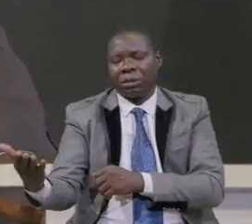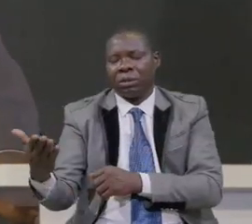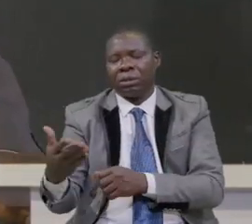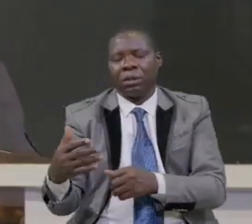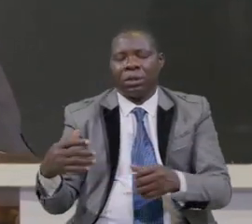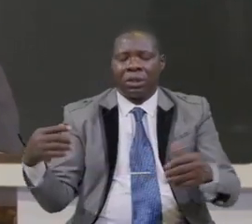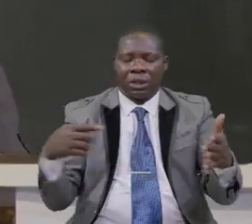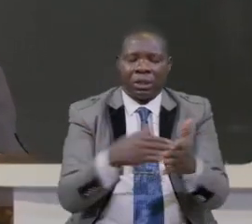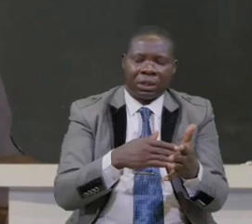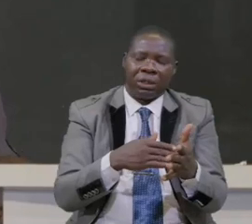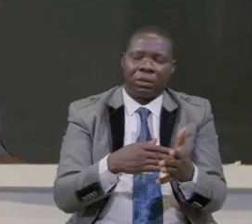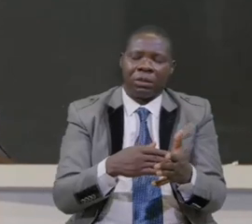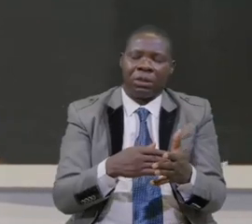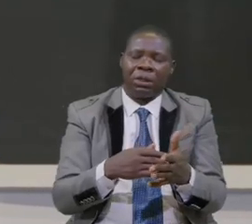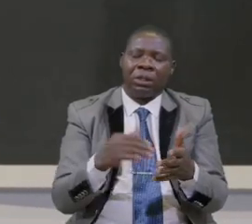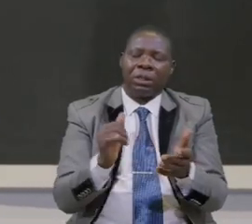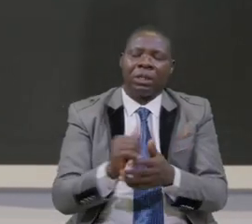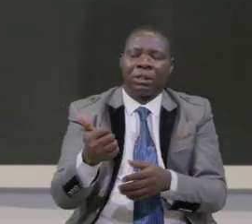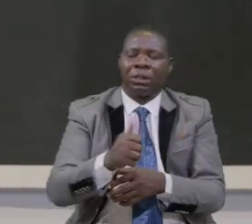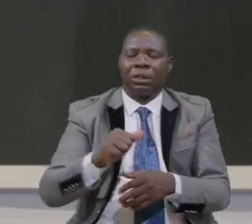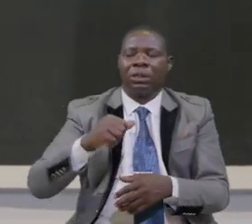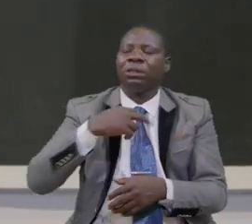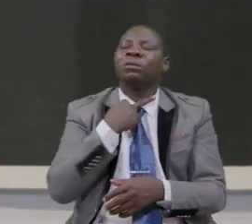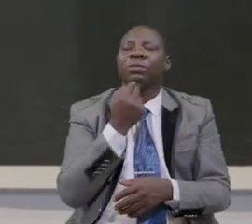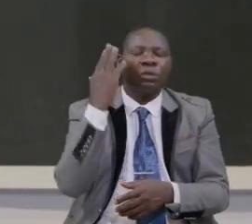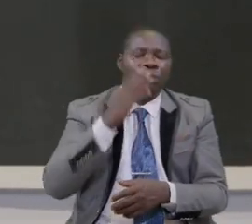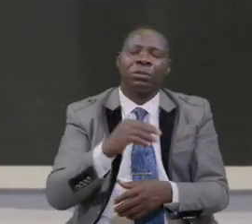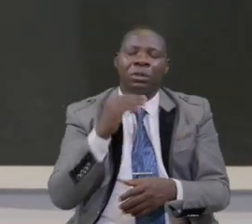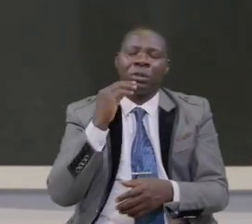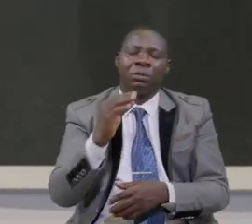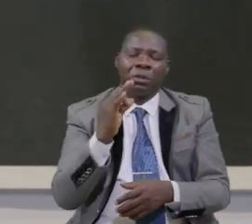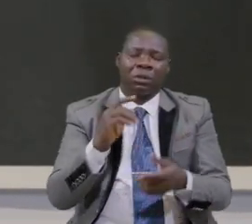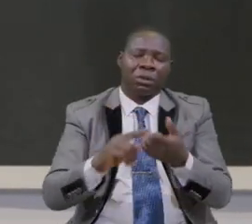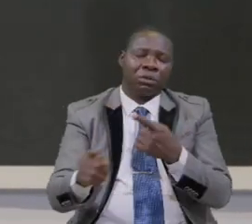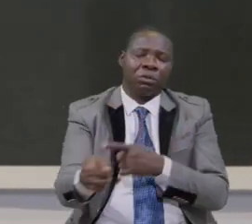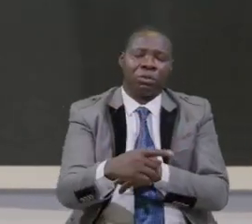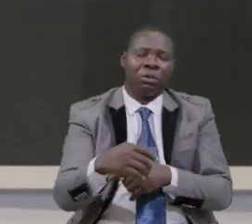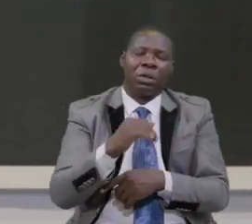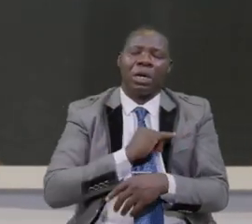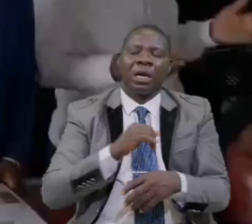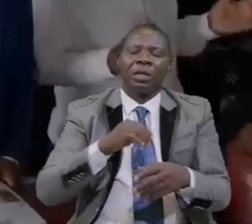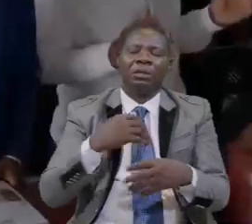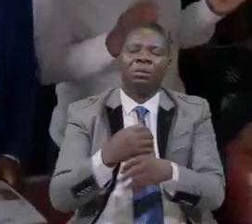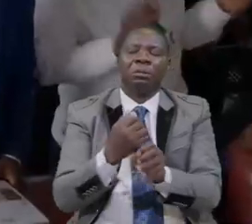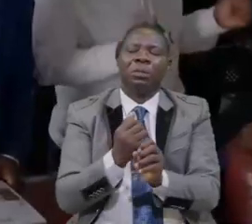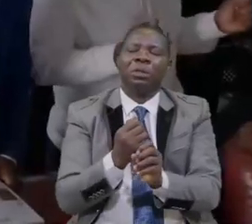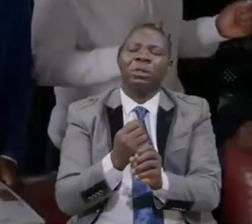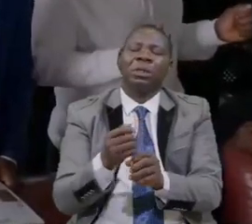contraire, que une autre voix va essayer de te proclamer, je rends